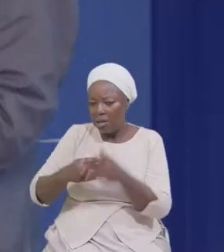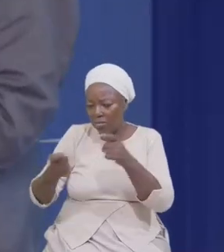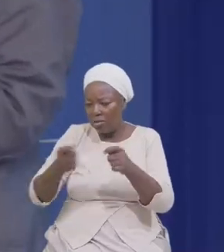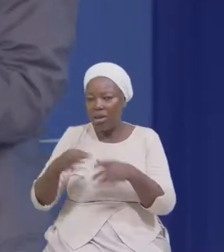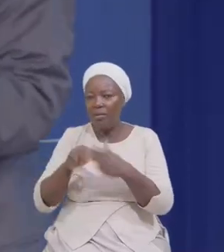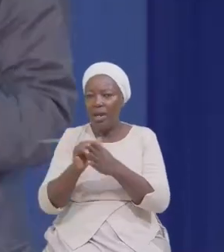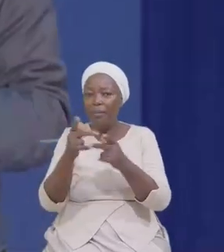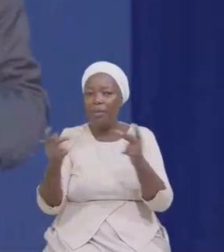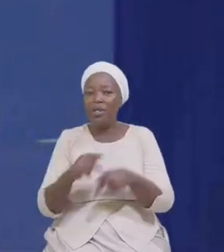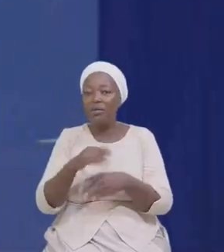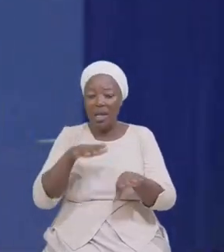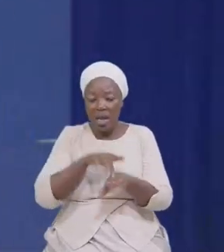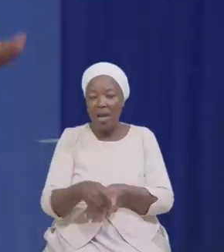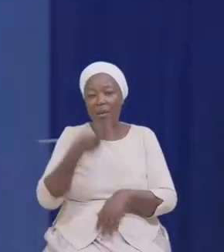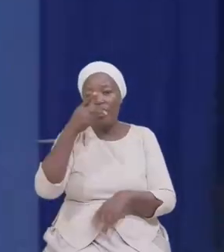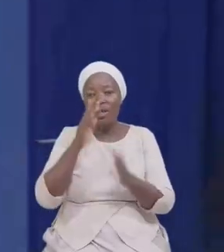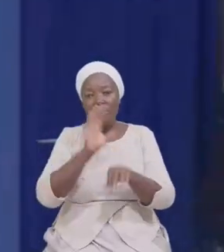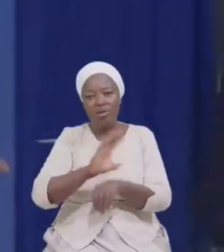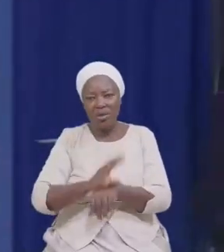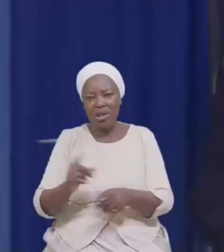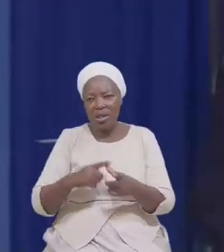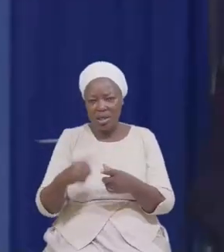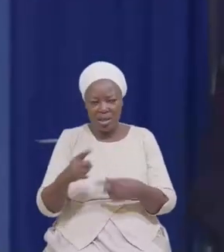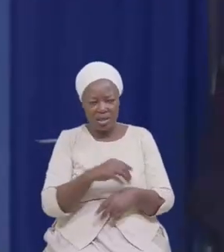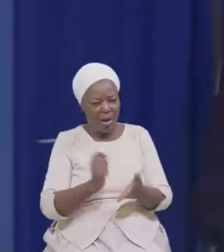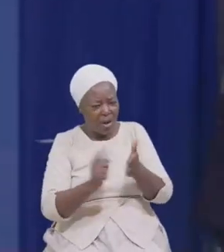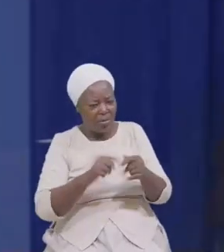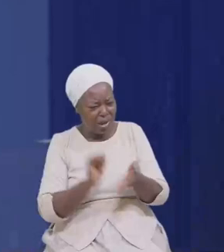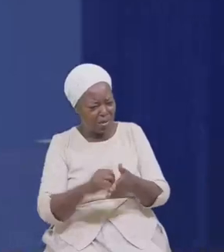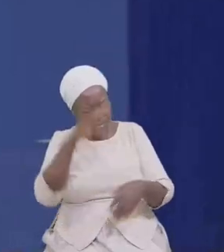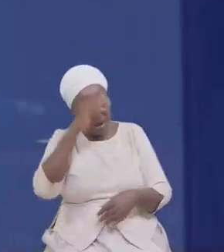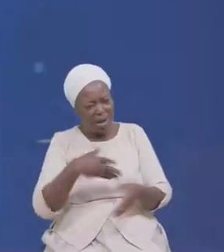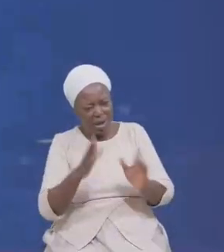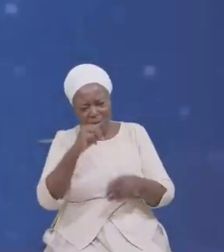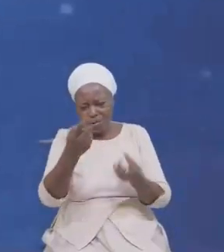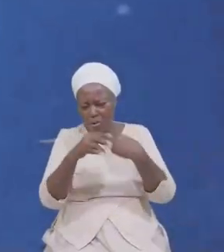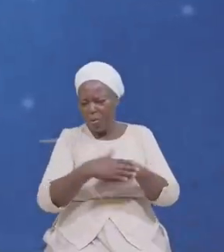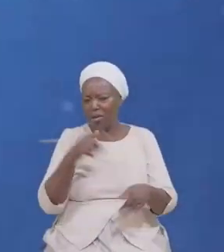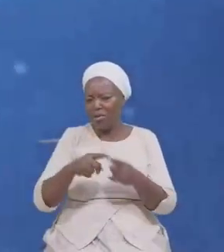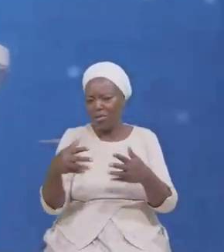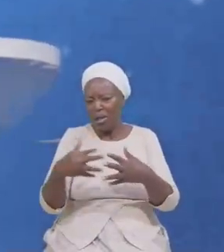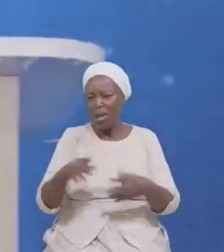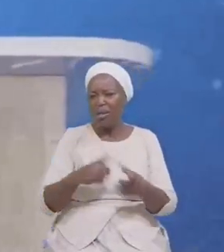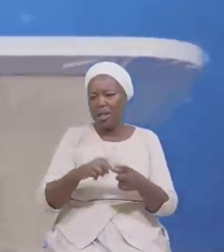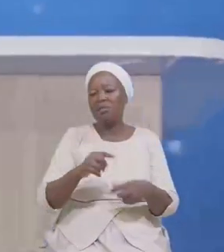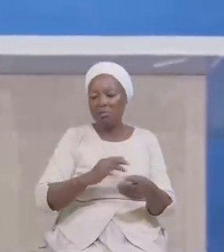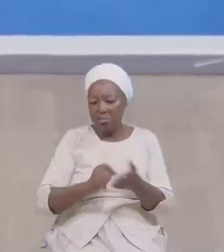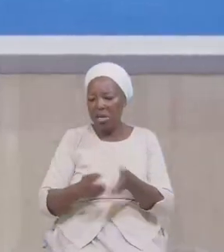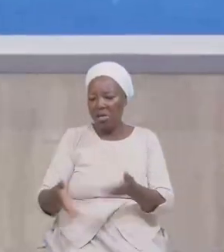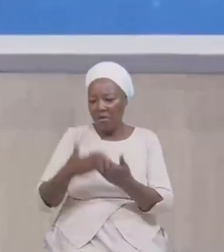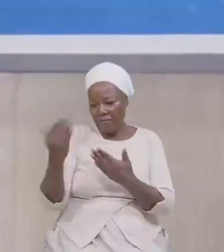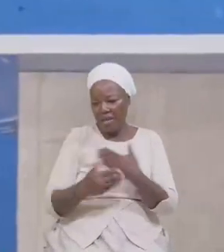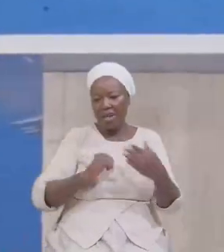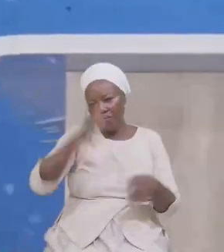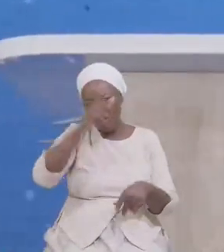son conseil d'administration, pour dire, écrit à cet homme-là qu'il vienne. Alors j'étais allé là-bas, j'ai enseigné sur les dons de